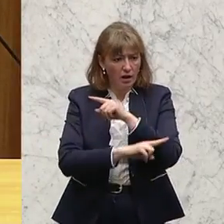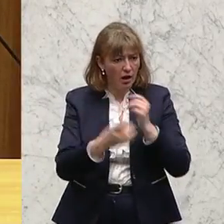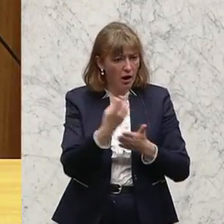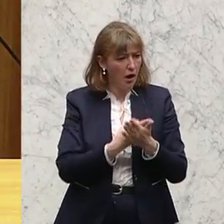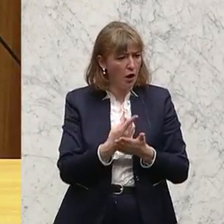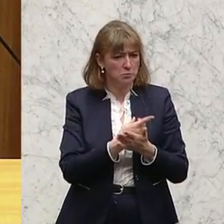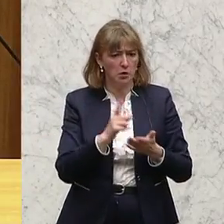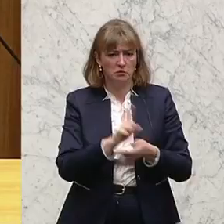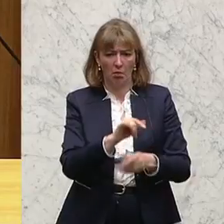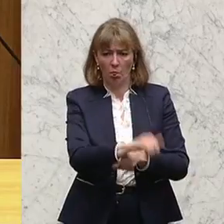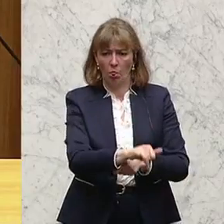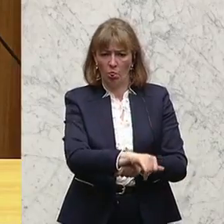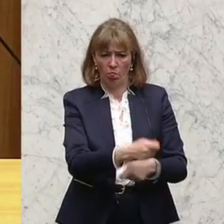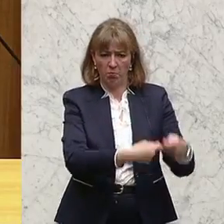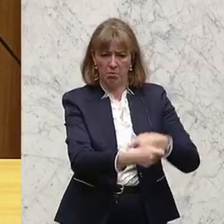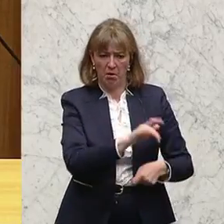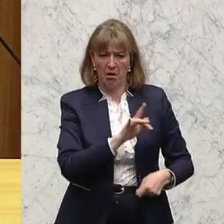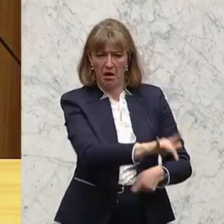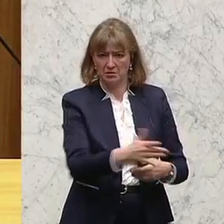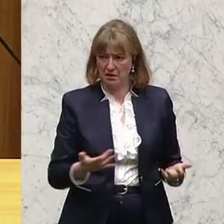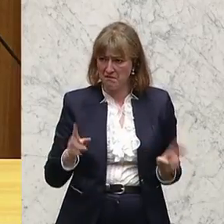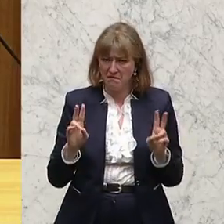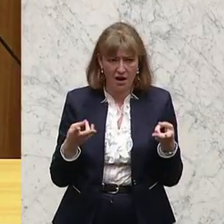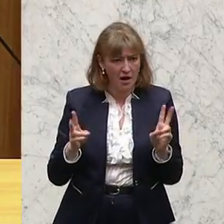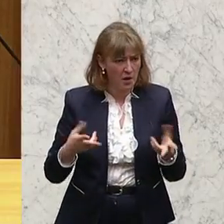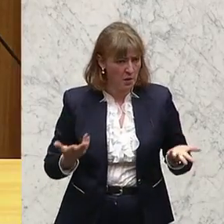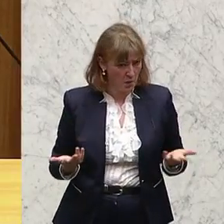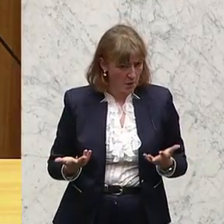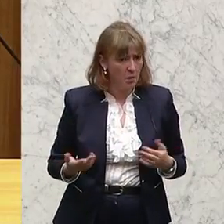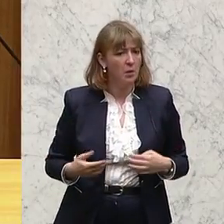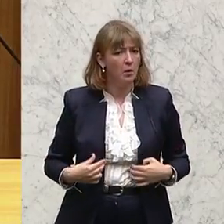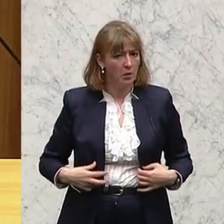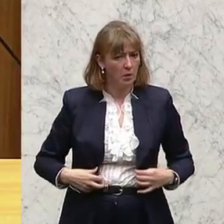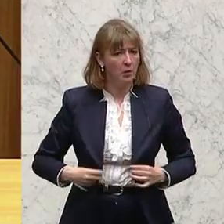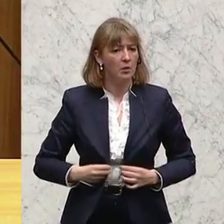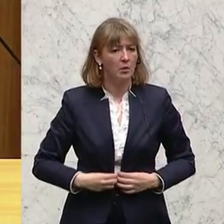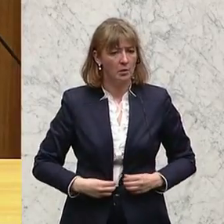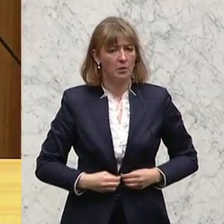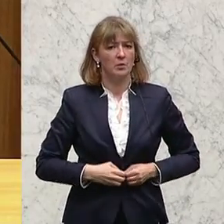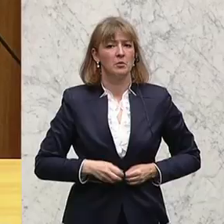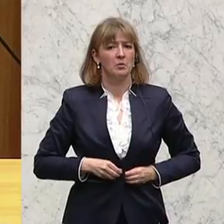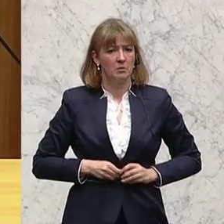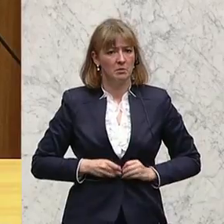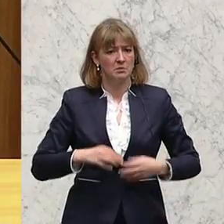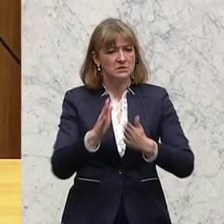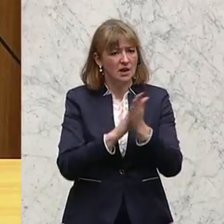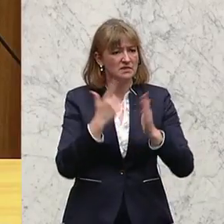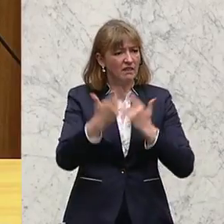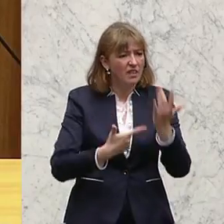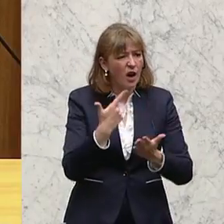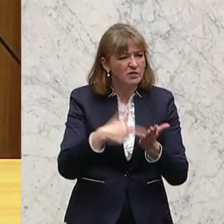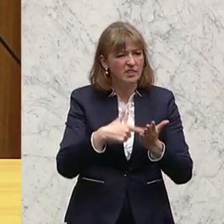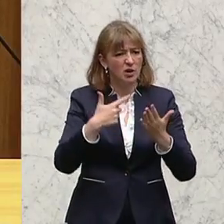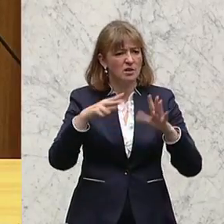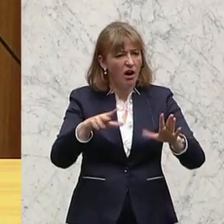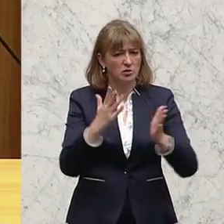so stiefmütterlich behandeln. Wenn ich daran denke, was sich seit dem Jahr 2008 alles ins Negative